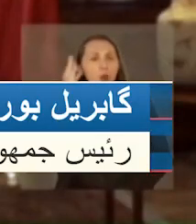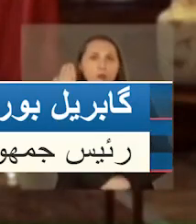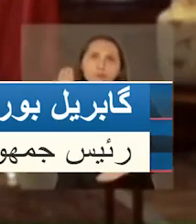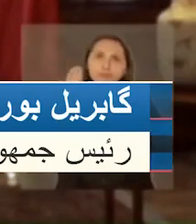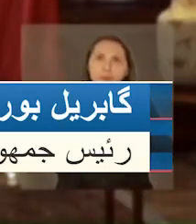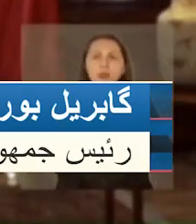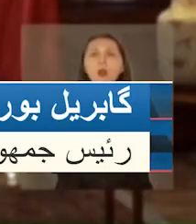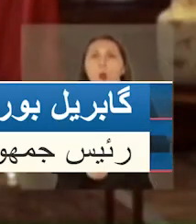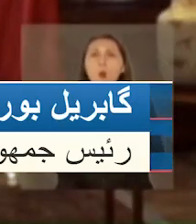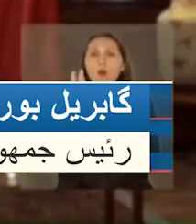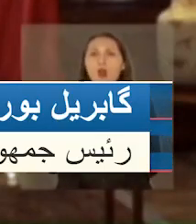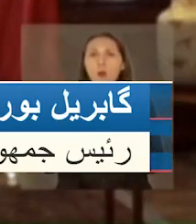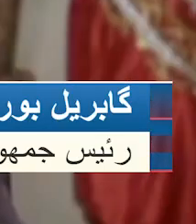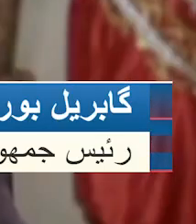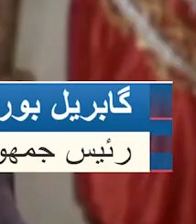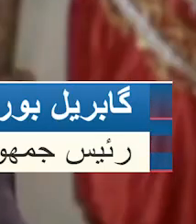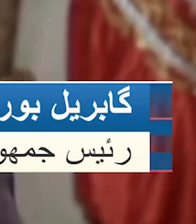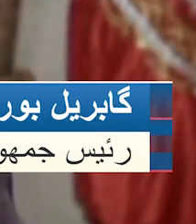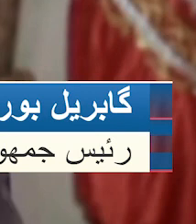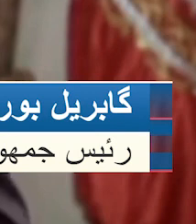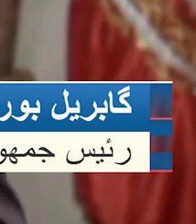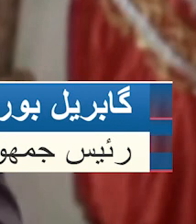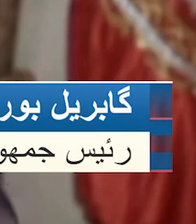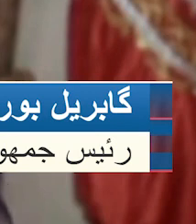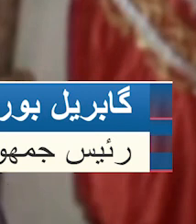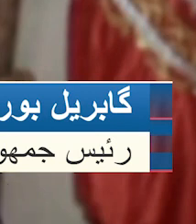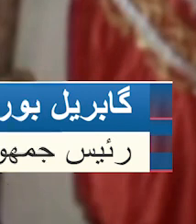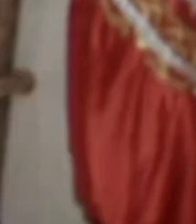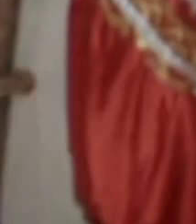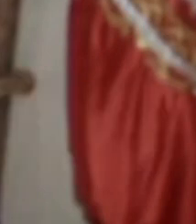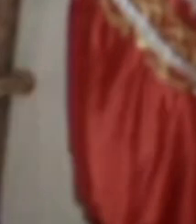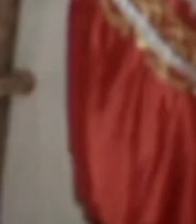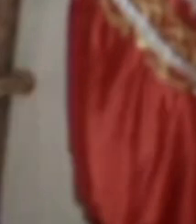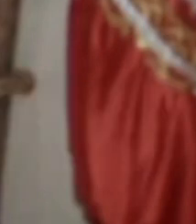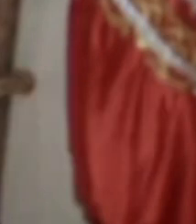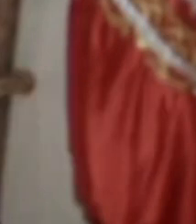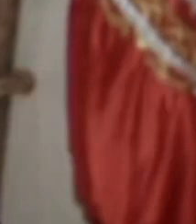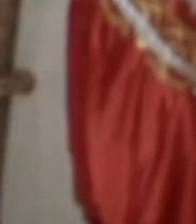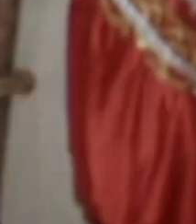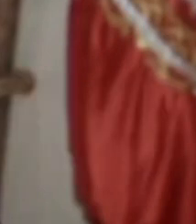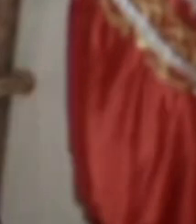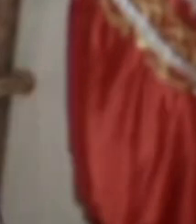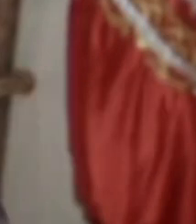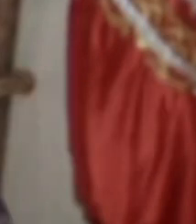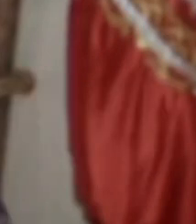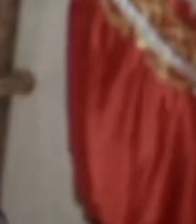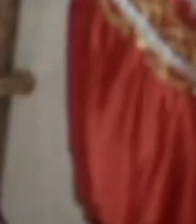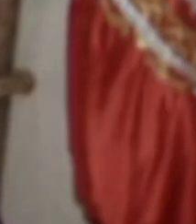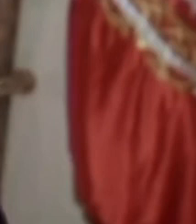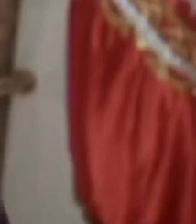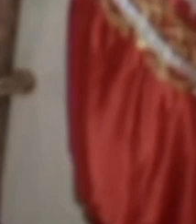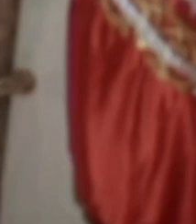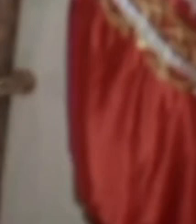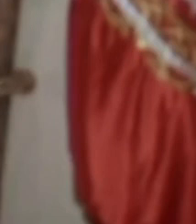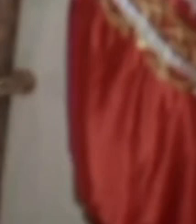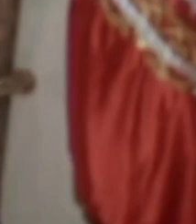احترام می‌گذارم. ما باید به صدای مردم گوش کنیم. نباید فراموش کنیم که چگونه به اینجا رسیدیم. در 4 سپتامبر، دموکراسی در